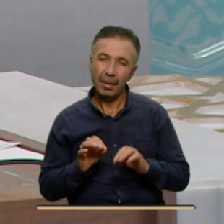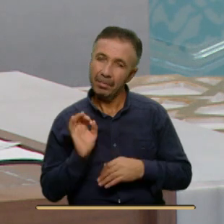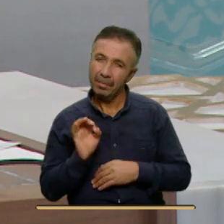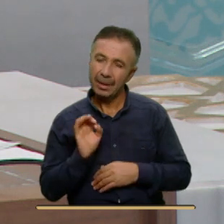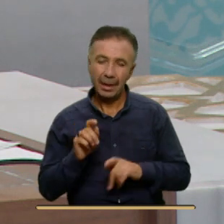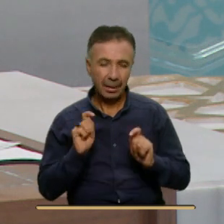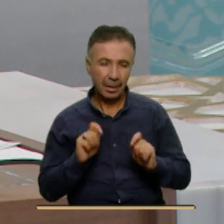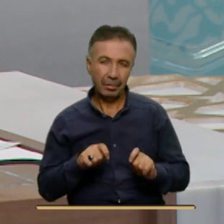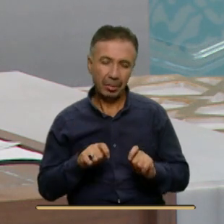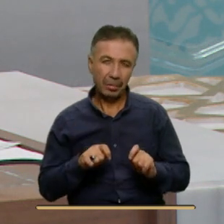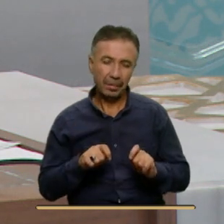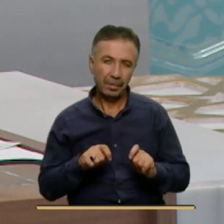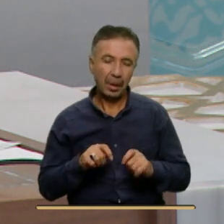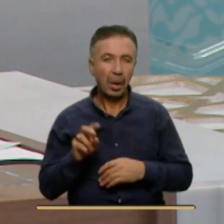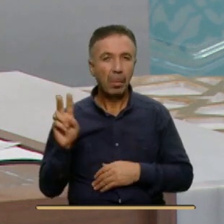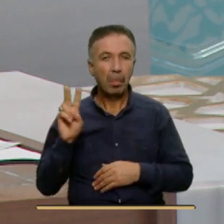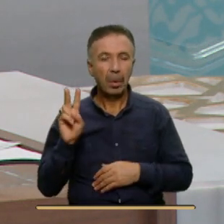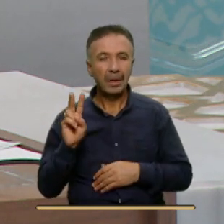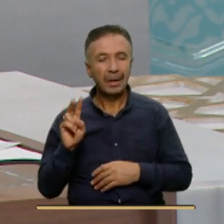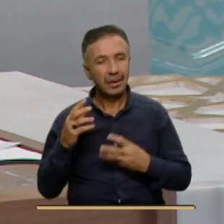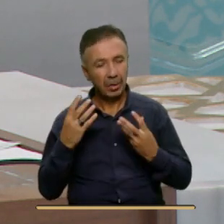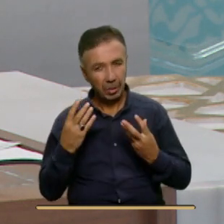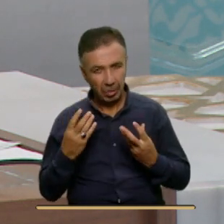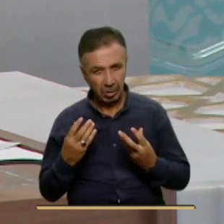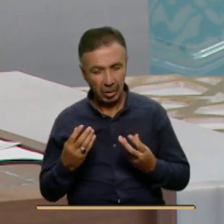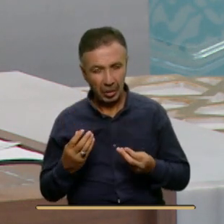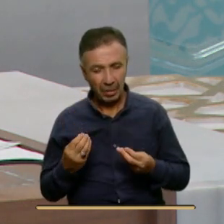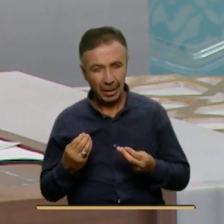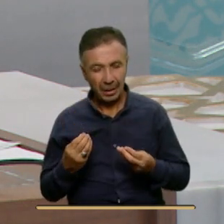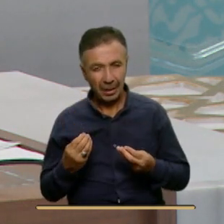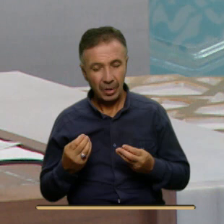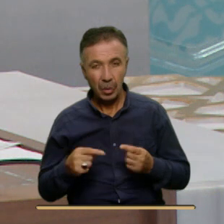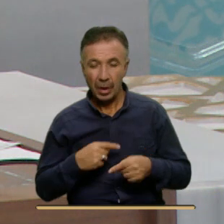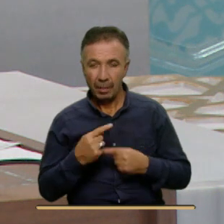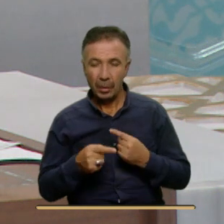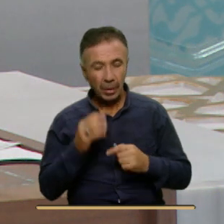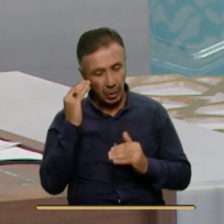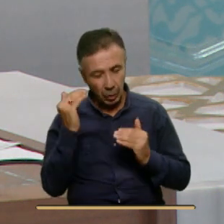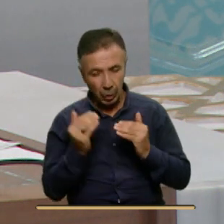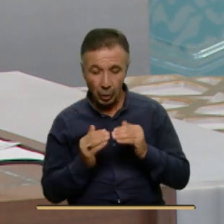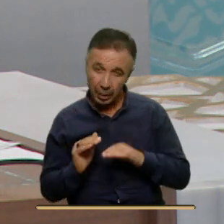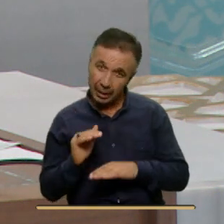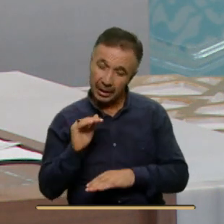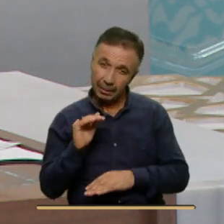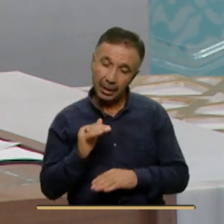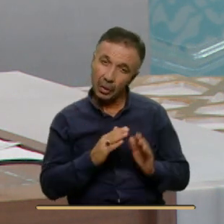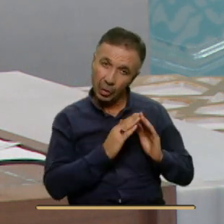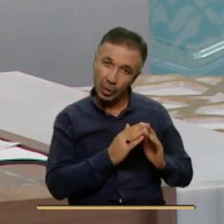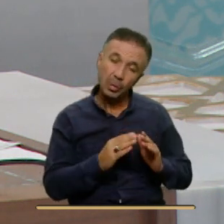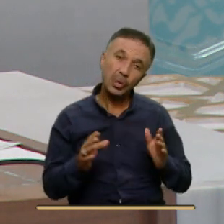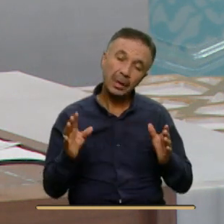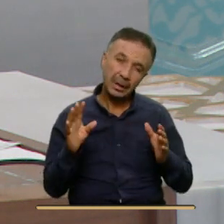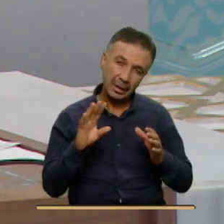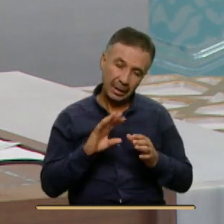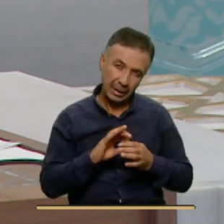Sanki modern olmak, çağa göre uygun yaşamak, komşuluk ilişkilerini